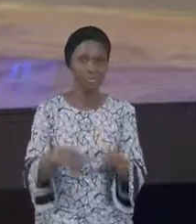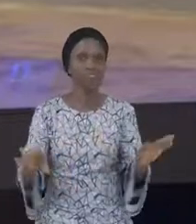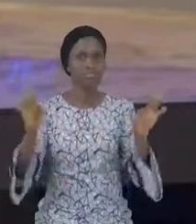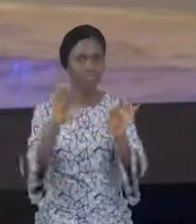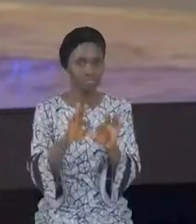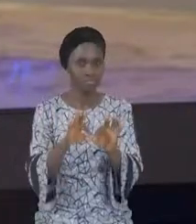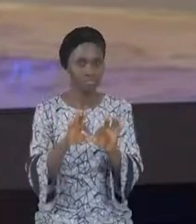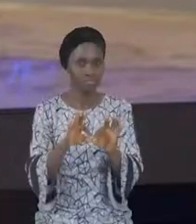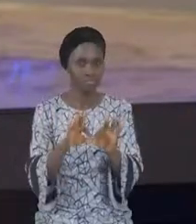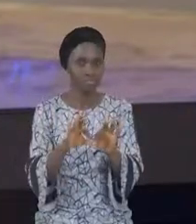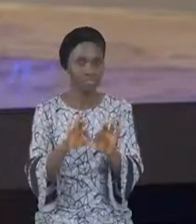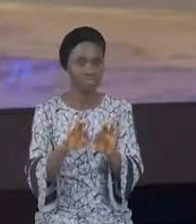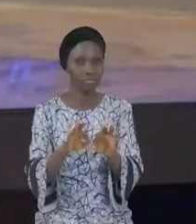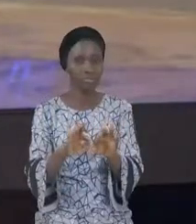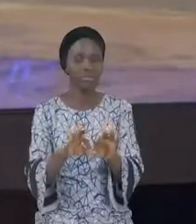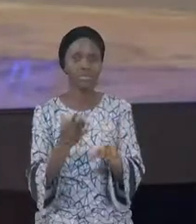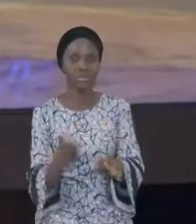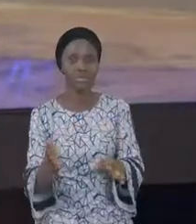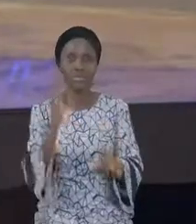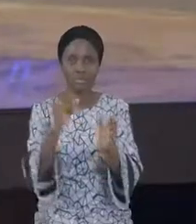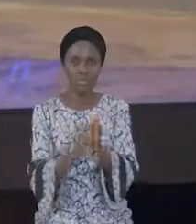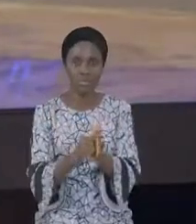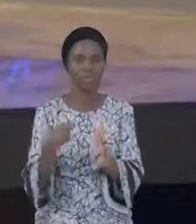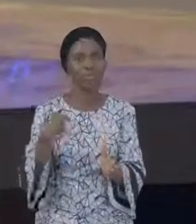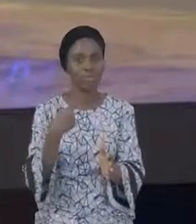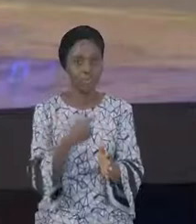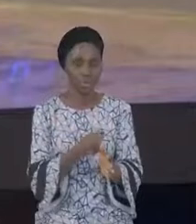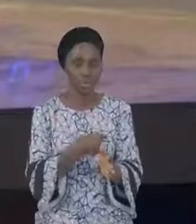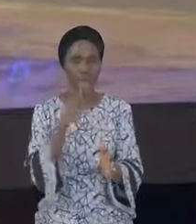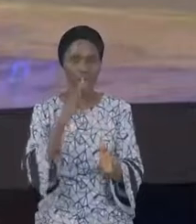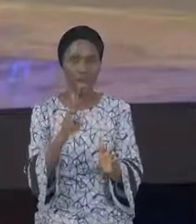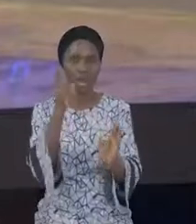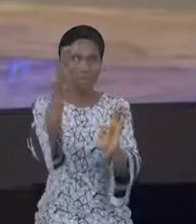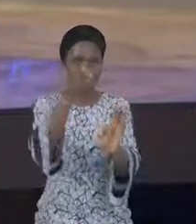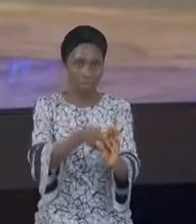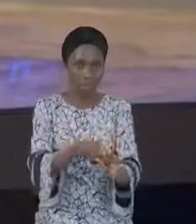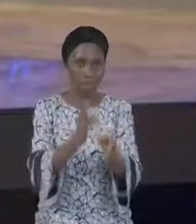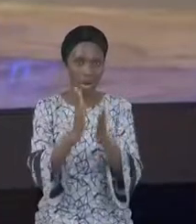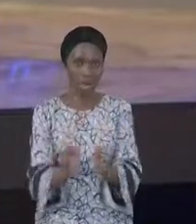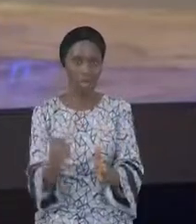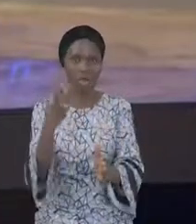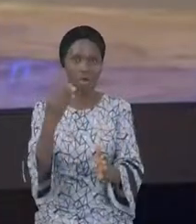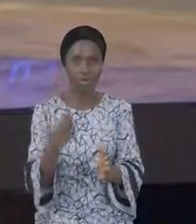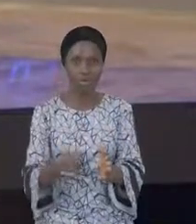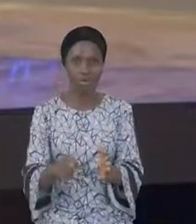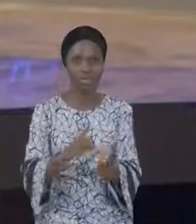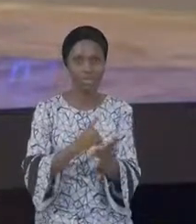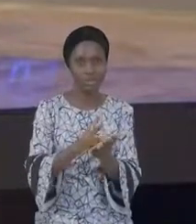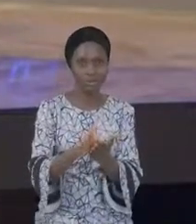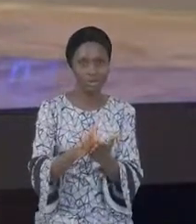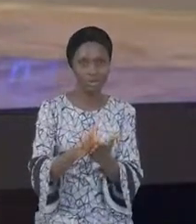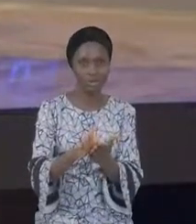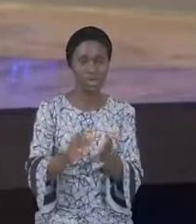la conclusion de tout, c'est que nous sommes participants de la nature